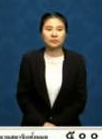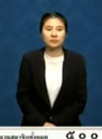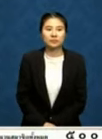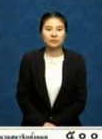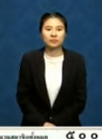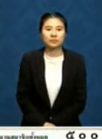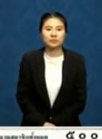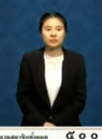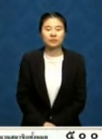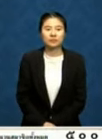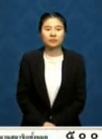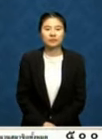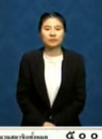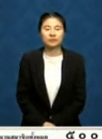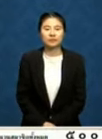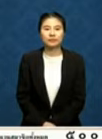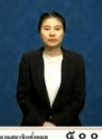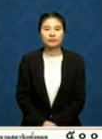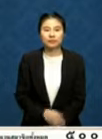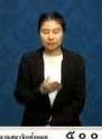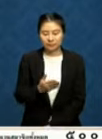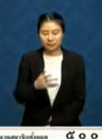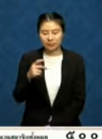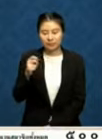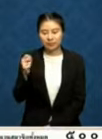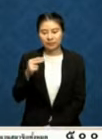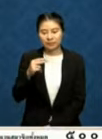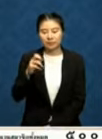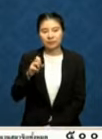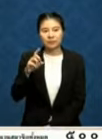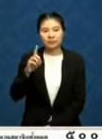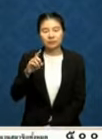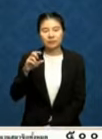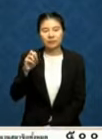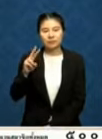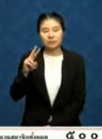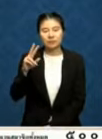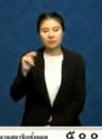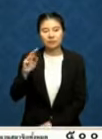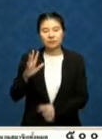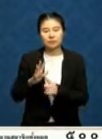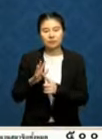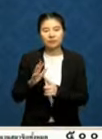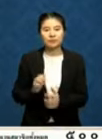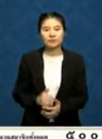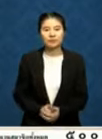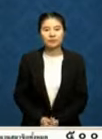ครับต่อไปก็เชิญคุณทิศนาจุณวันครับ